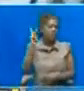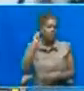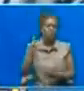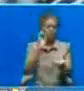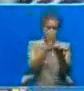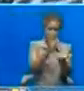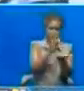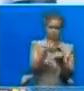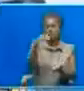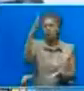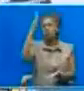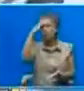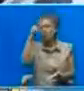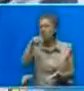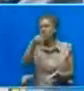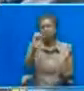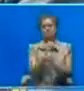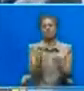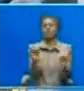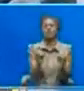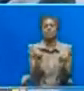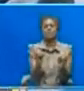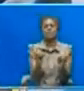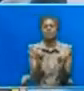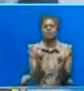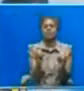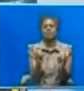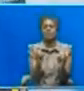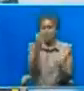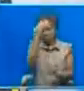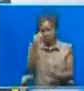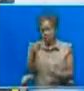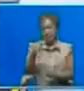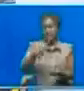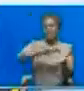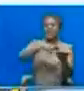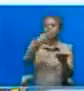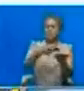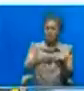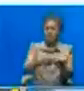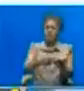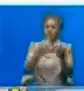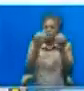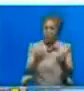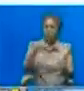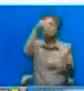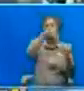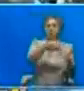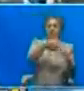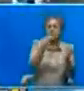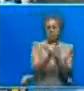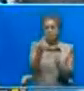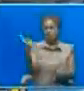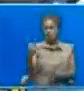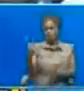nini, you don't know what you are doing. Ujui? Because this is a resource, this is people you need to invest with you. The